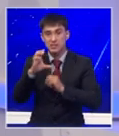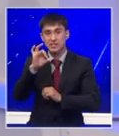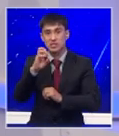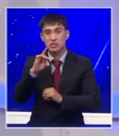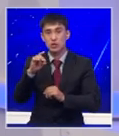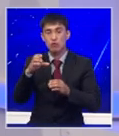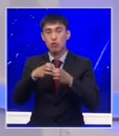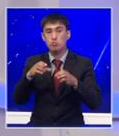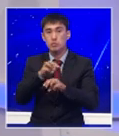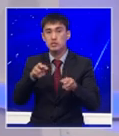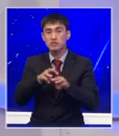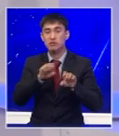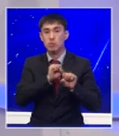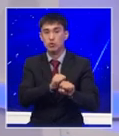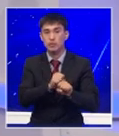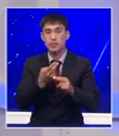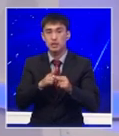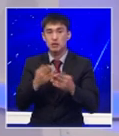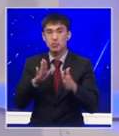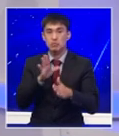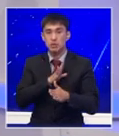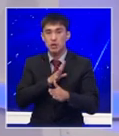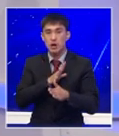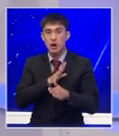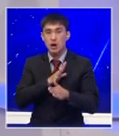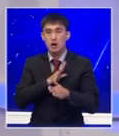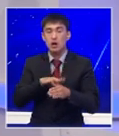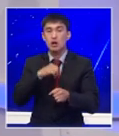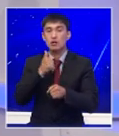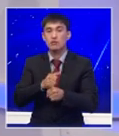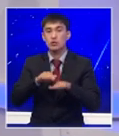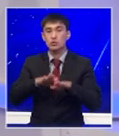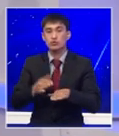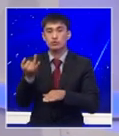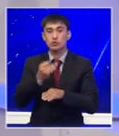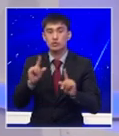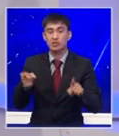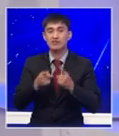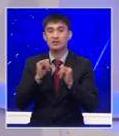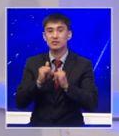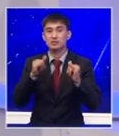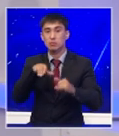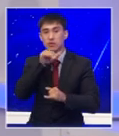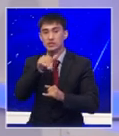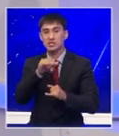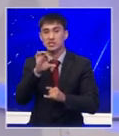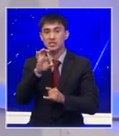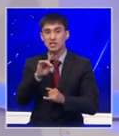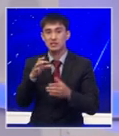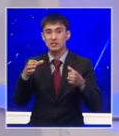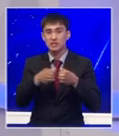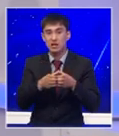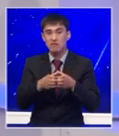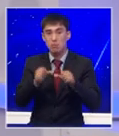сержантского корпуса Министерства обороны. Это событие стало отправной точкой в истории становления и развития профессионального сержантского